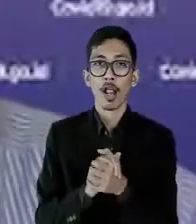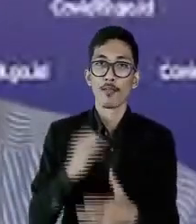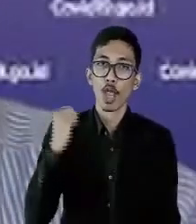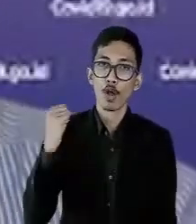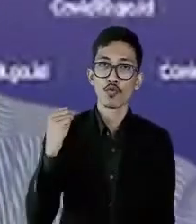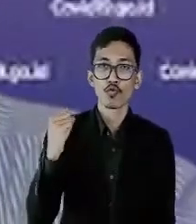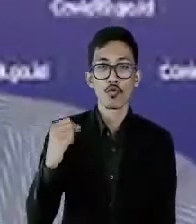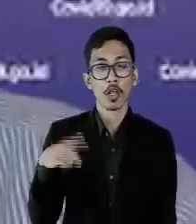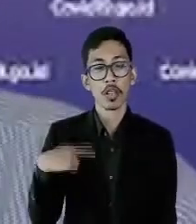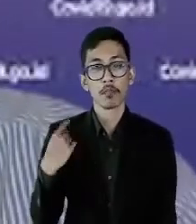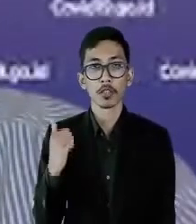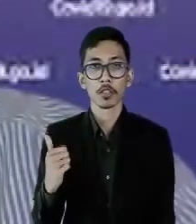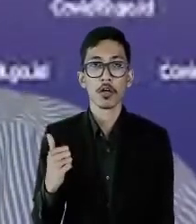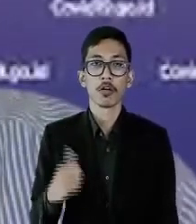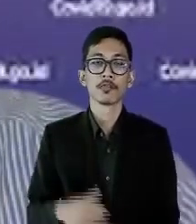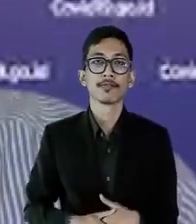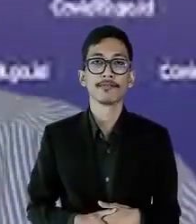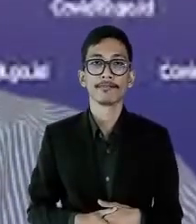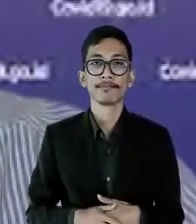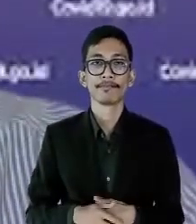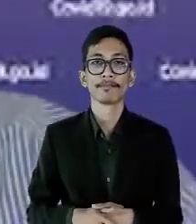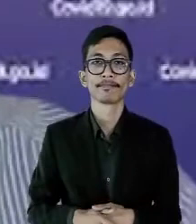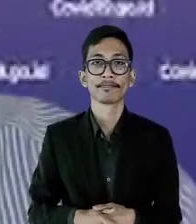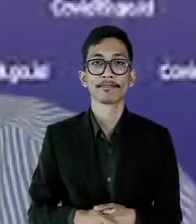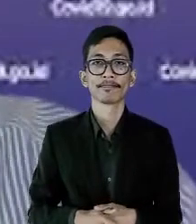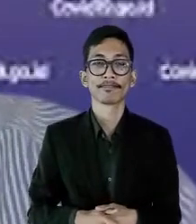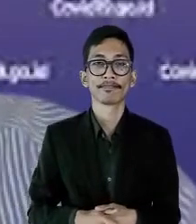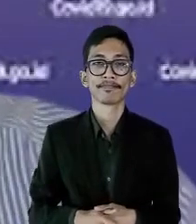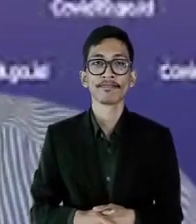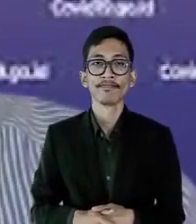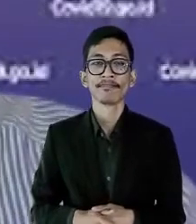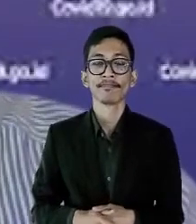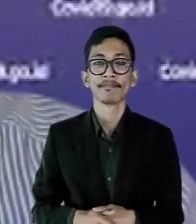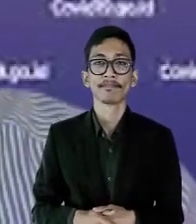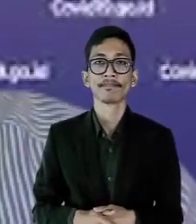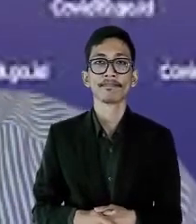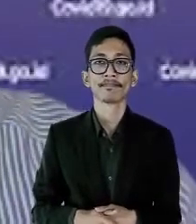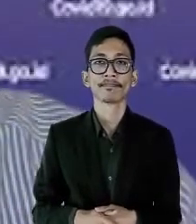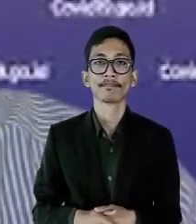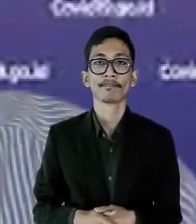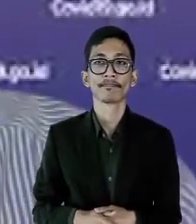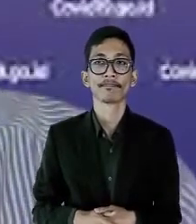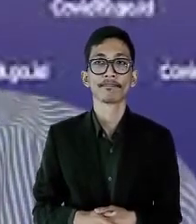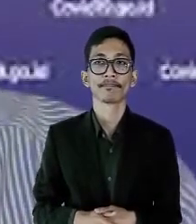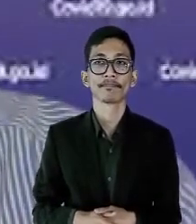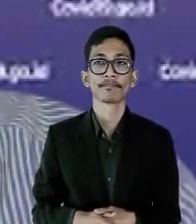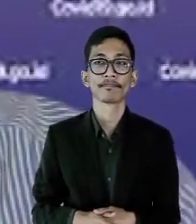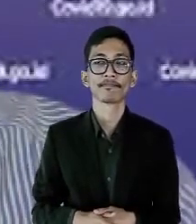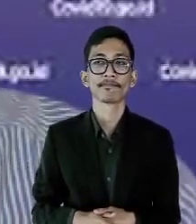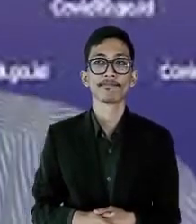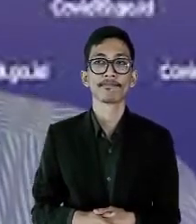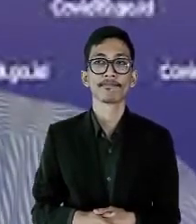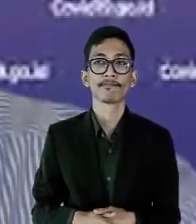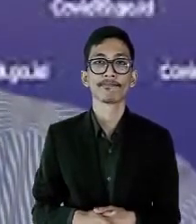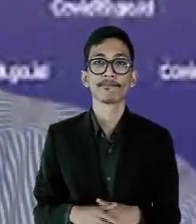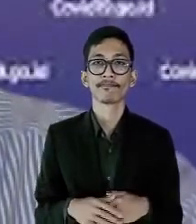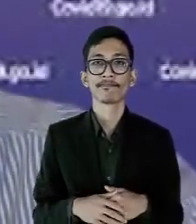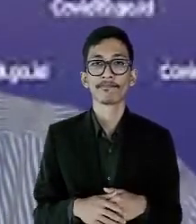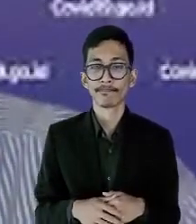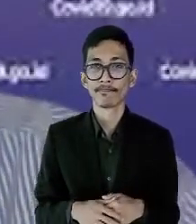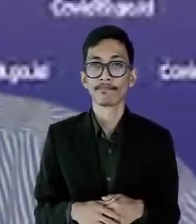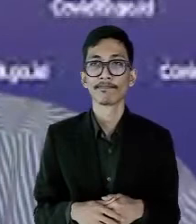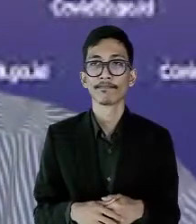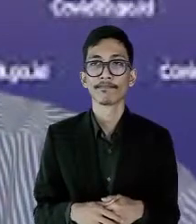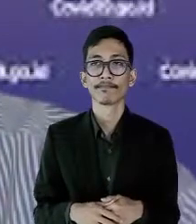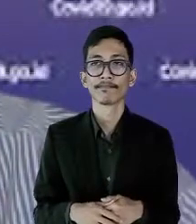torang bisa. Baik, Pak Alpius Toam, bagaimana tanggapan himbauan begitu Pak